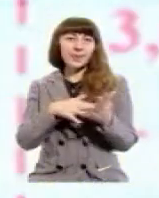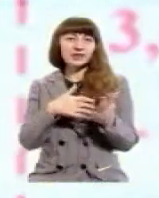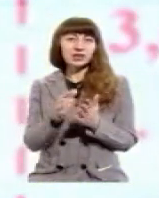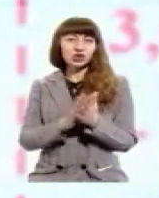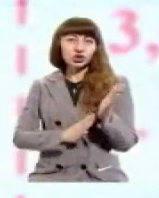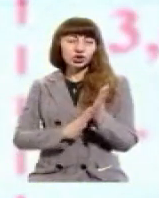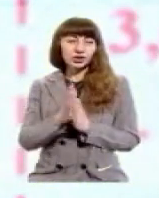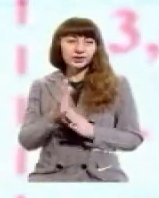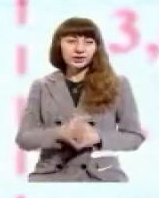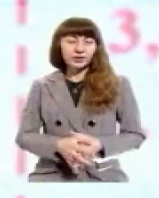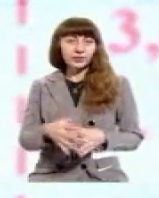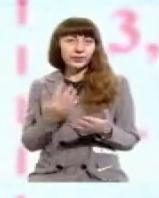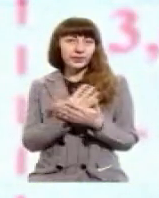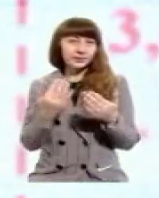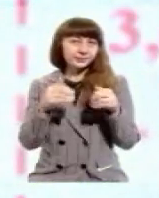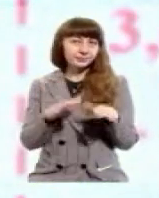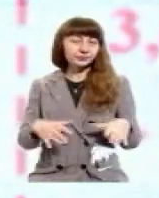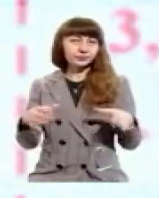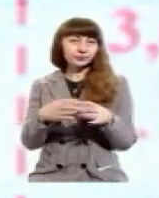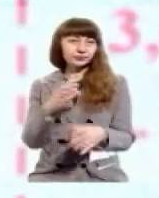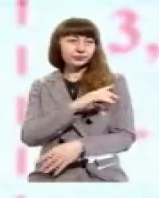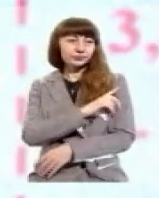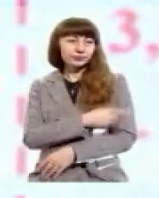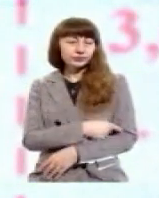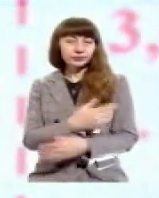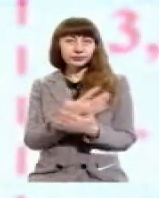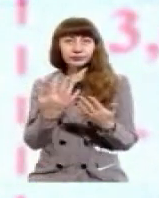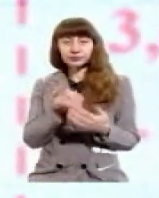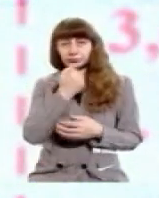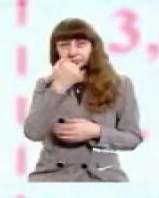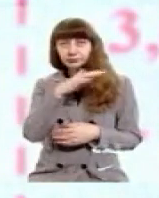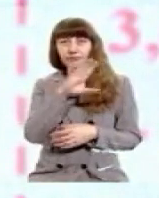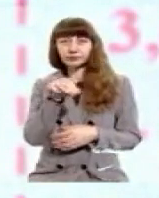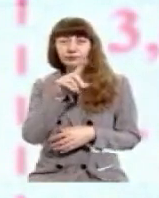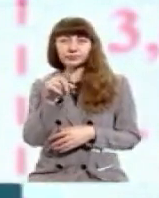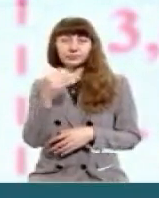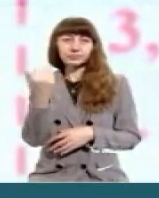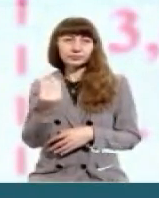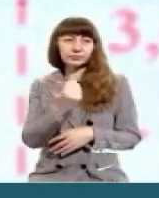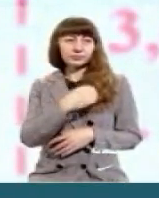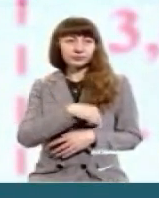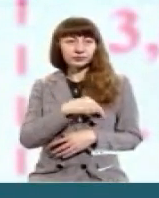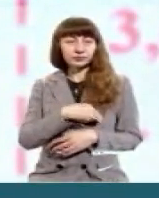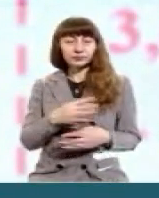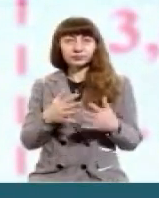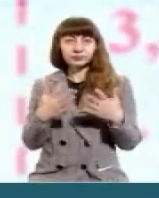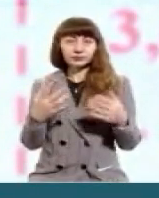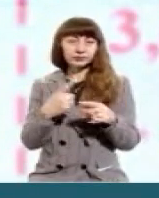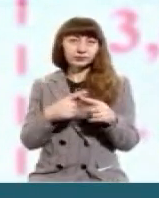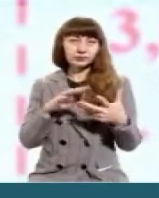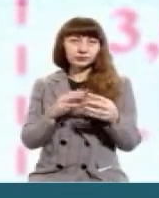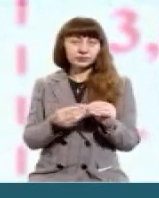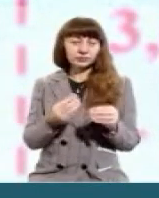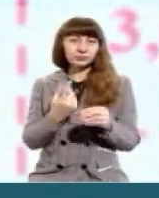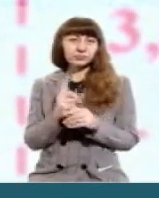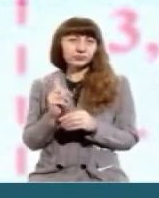Осындай қорытындыға күш біріктіру арқылы жеттік. Сондықтан барлықтарыңызға атқарған жұмыстарыңыз үшін алғыс білдіреміз. Биылғы жылдың